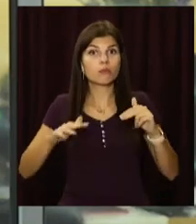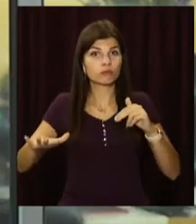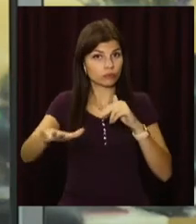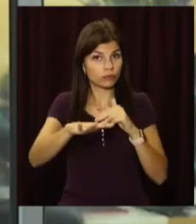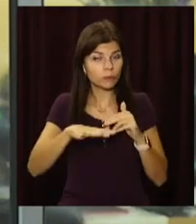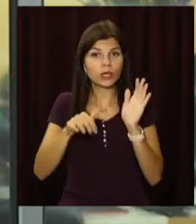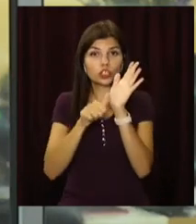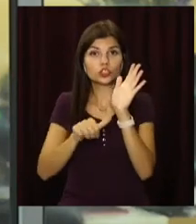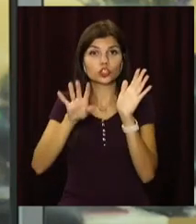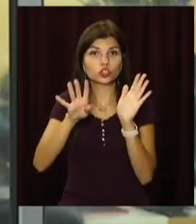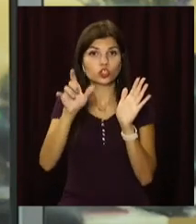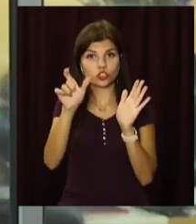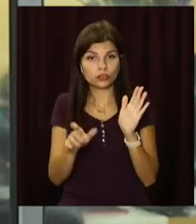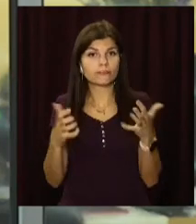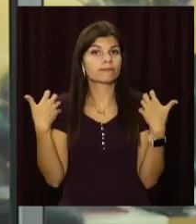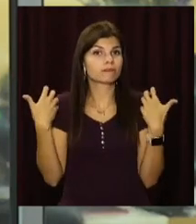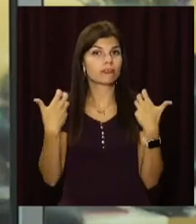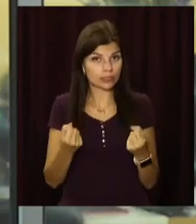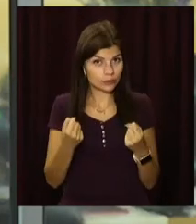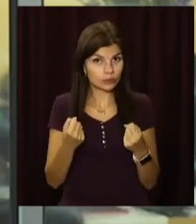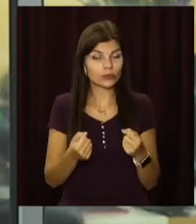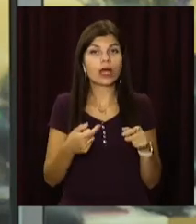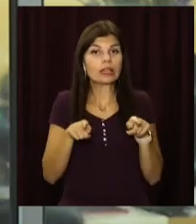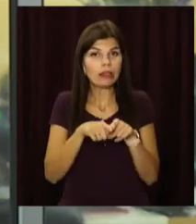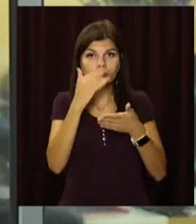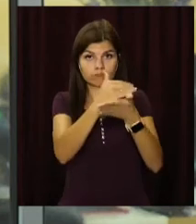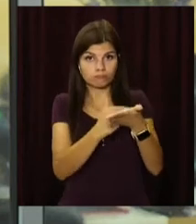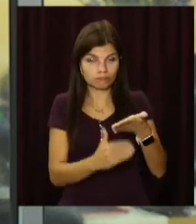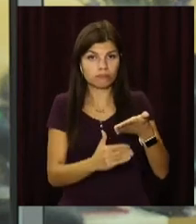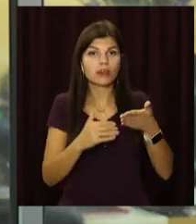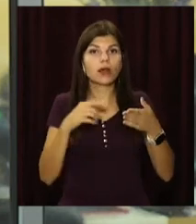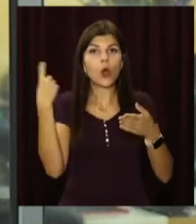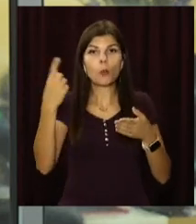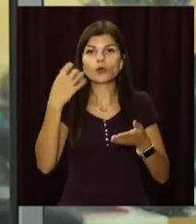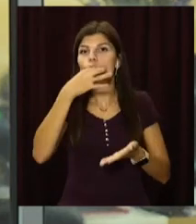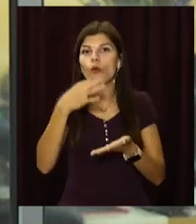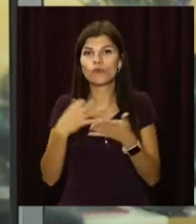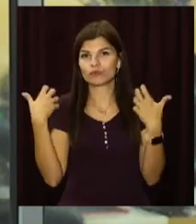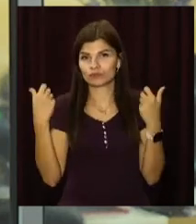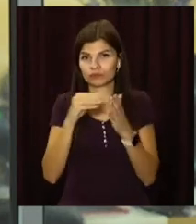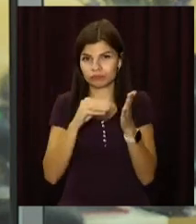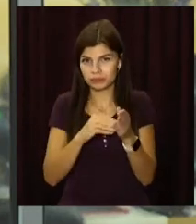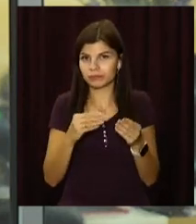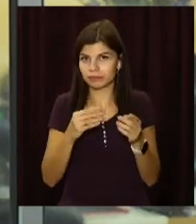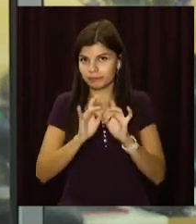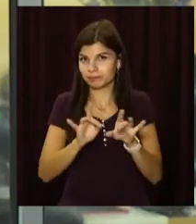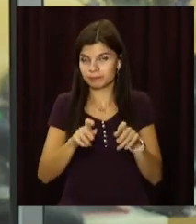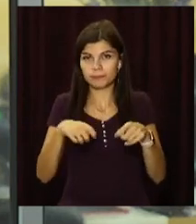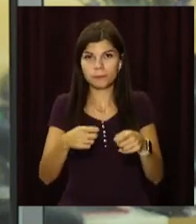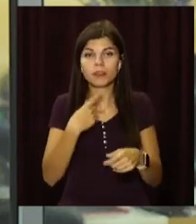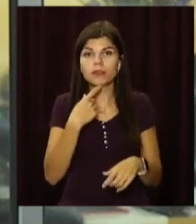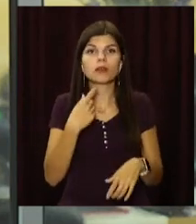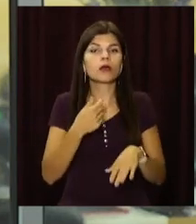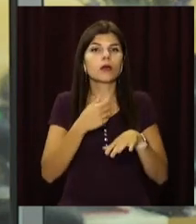Дніпропетровщині. 64 людини подолали хворобу. Таку статистику оприлюднили в обласному департаменті охорони здоров'я. Антилідери